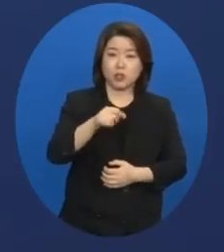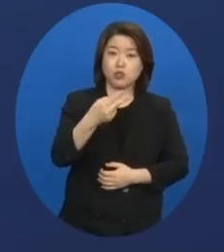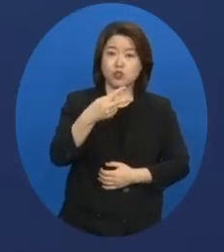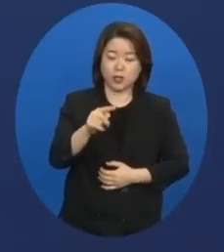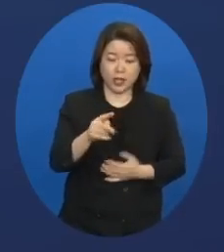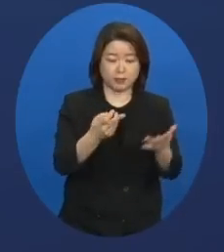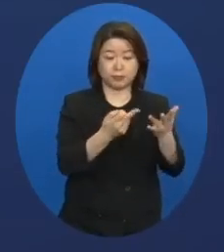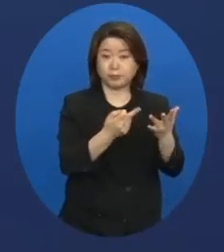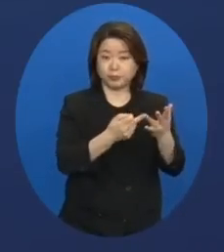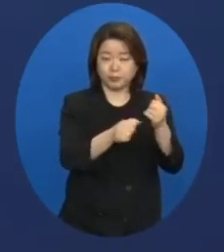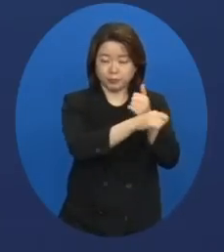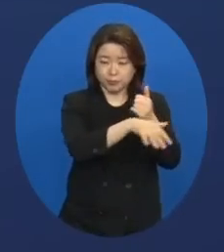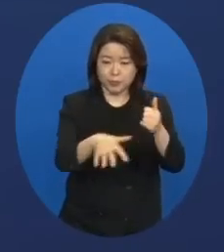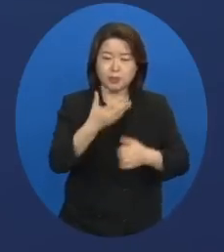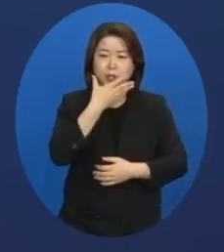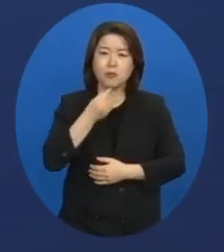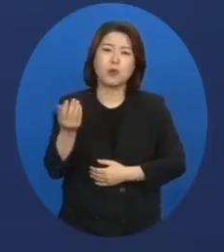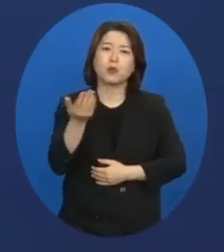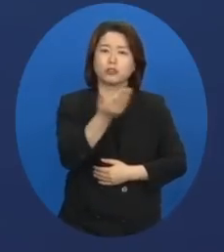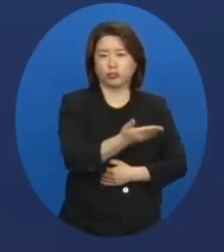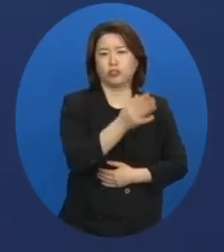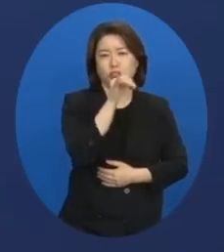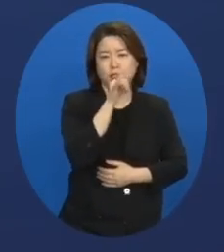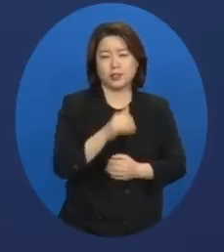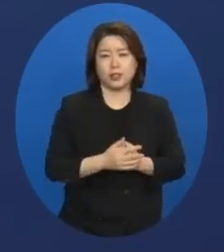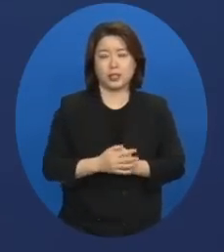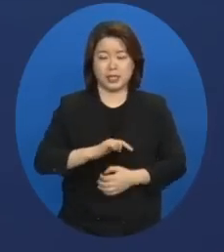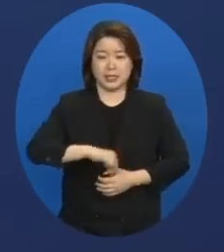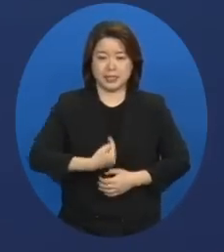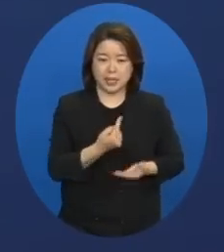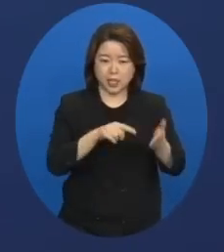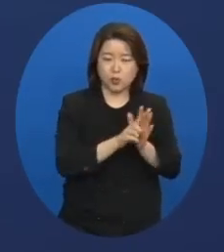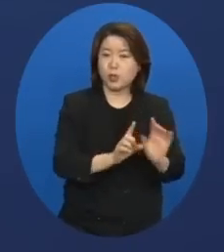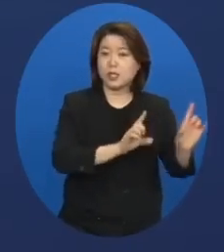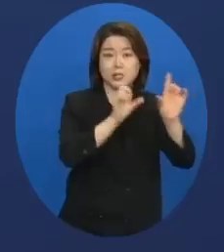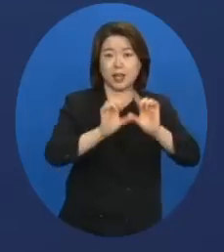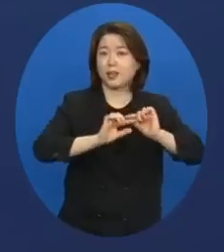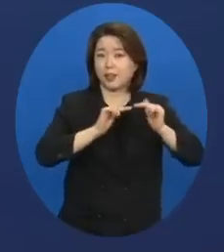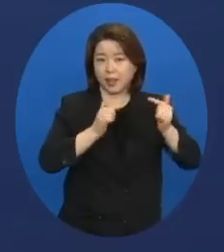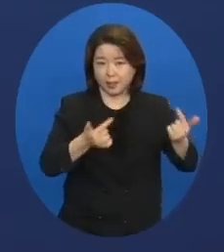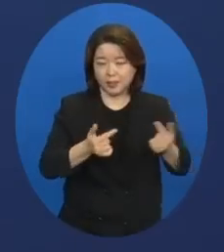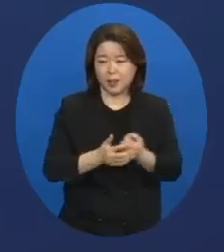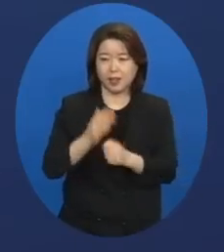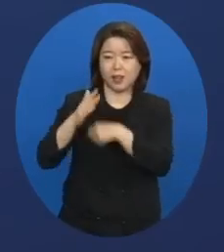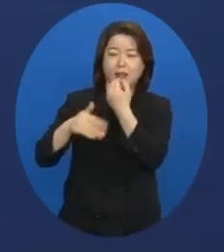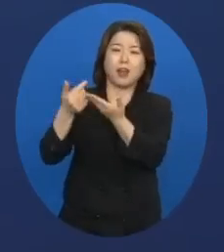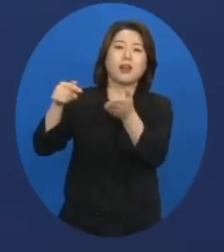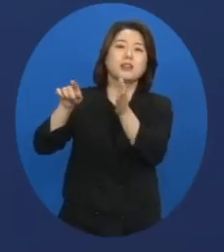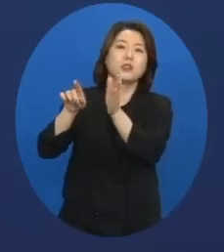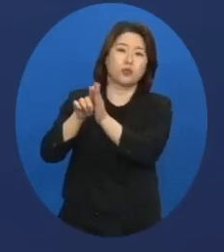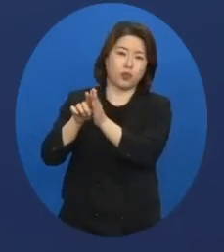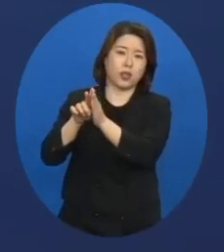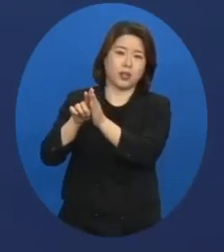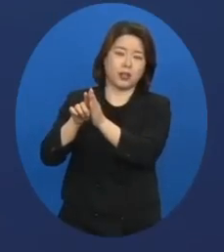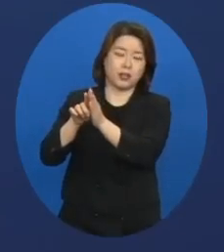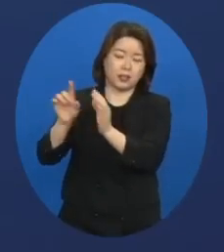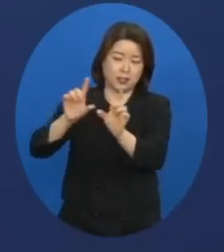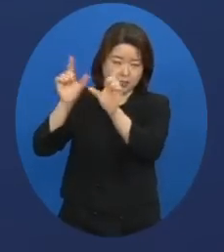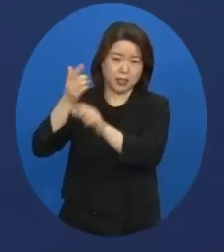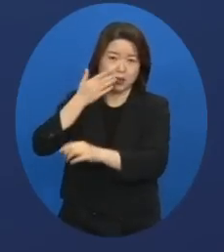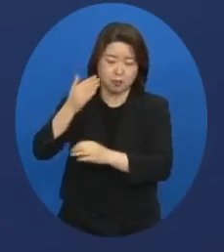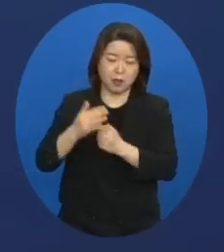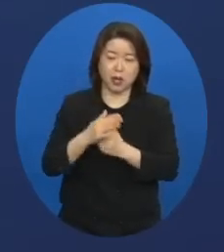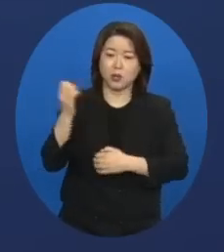그렇게 복을 주신 겁니다. 자기를 위해서 살지 않고 하나님을 위해서 그리고